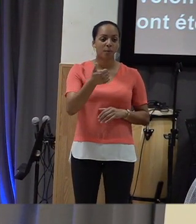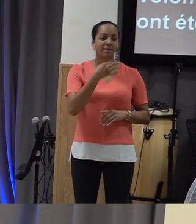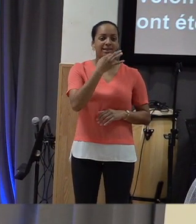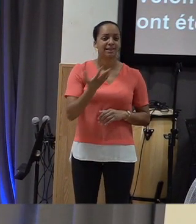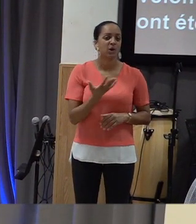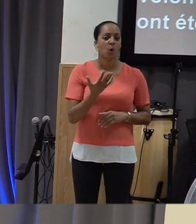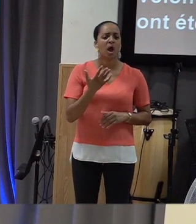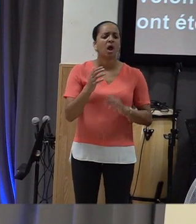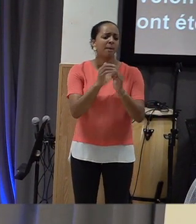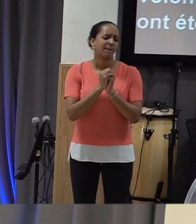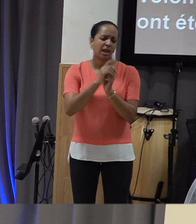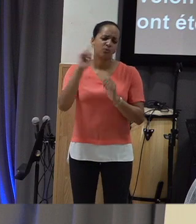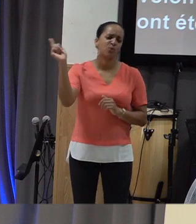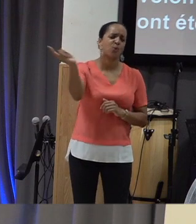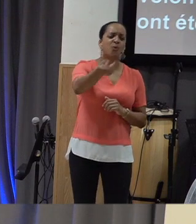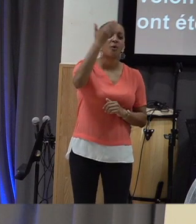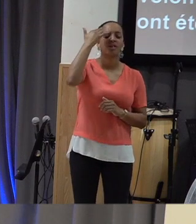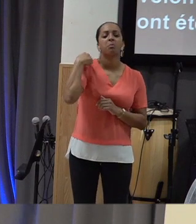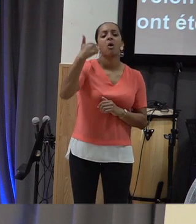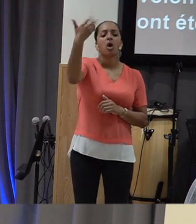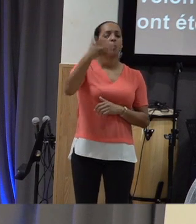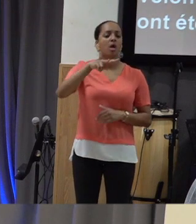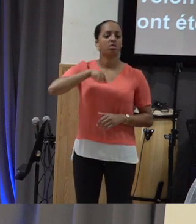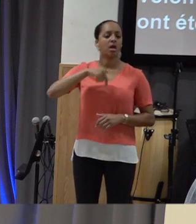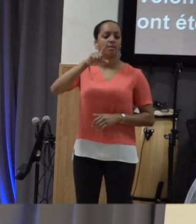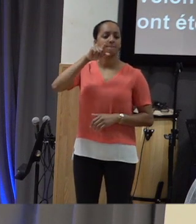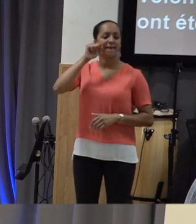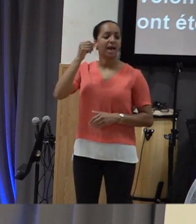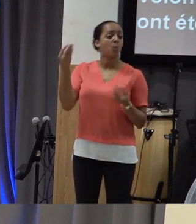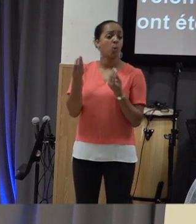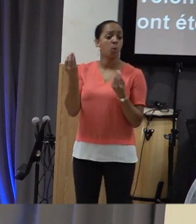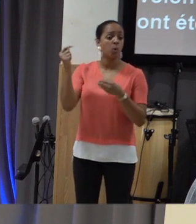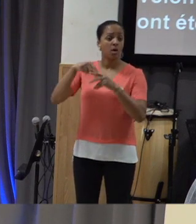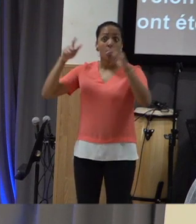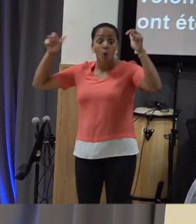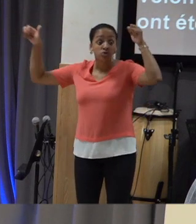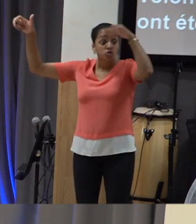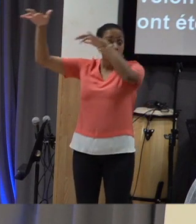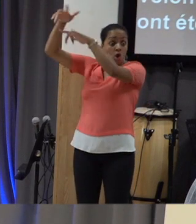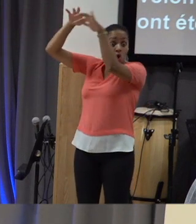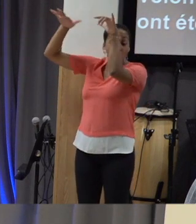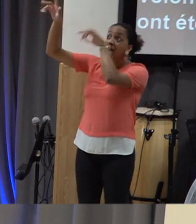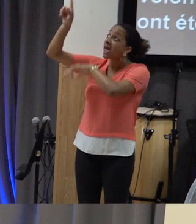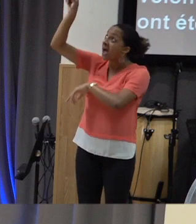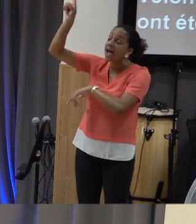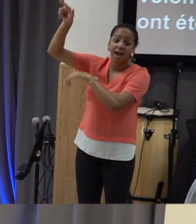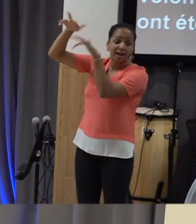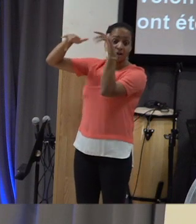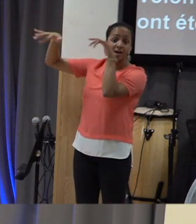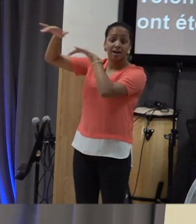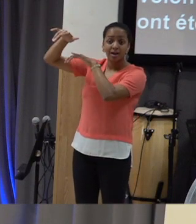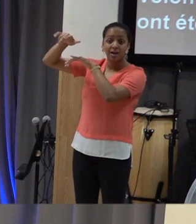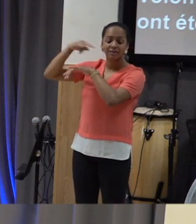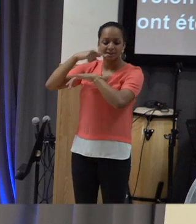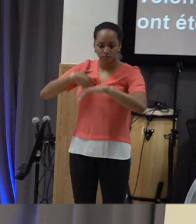ça? Aux cieux. Ouais. Et les cieux sont élevés au-dessus de la terre. Lorsque tu pries, tu t'adresses à un Dieu